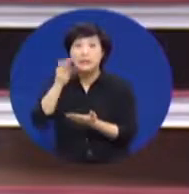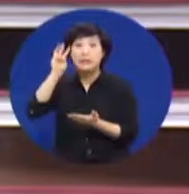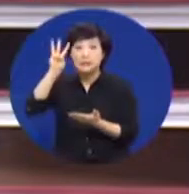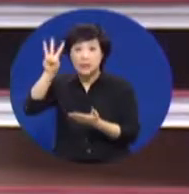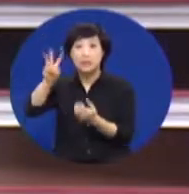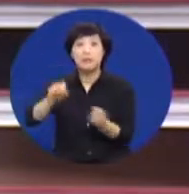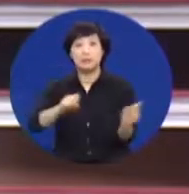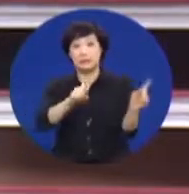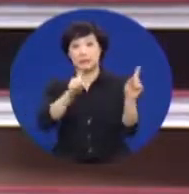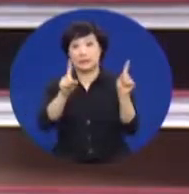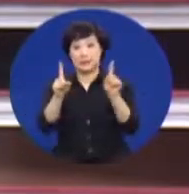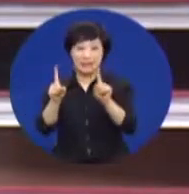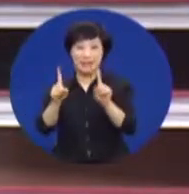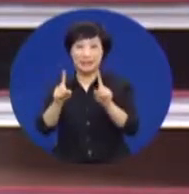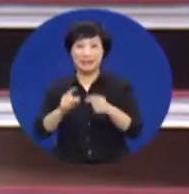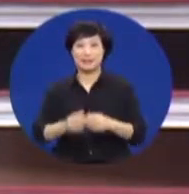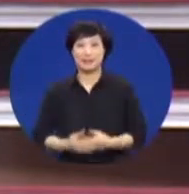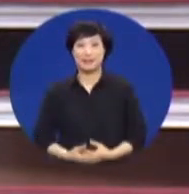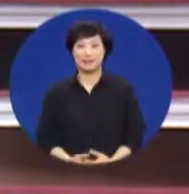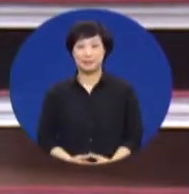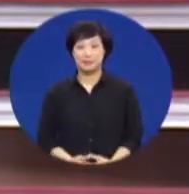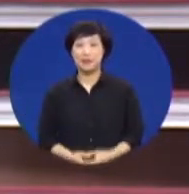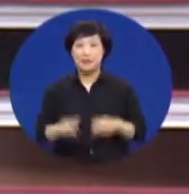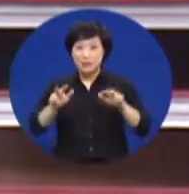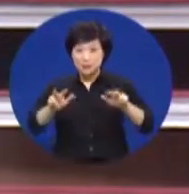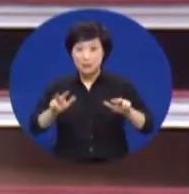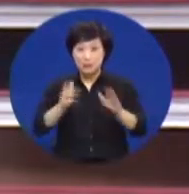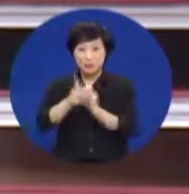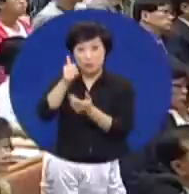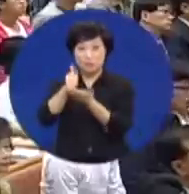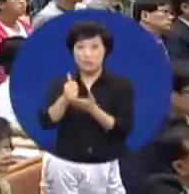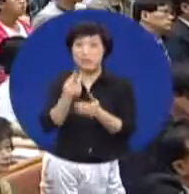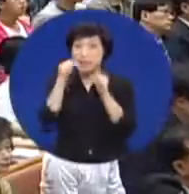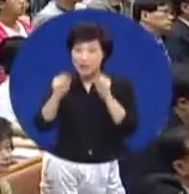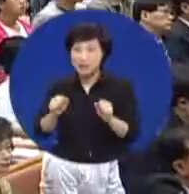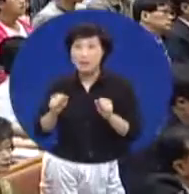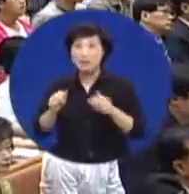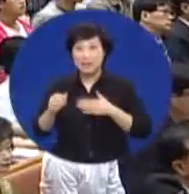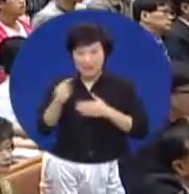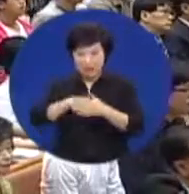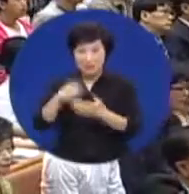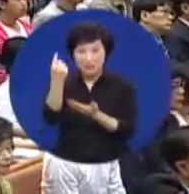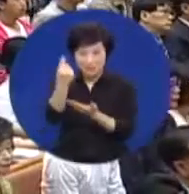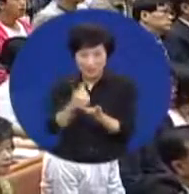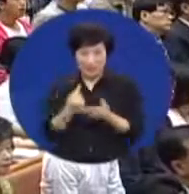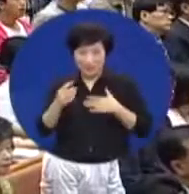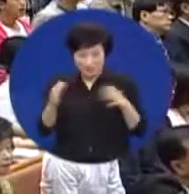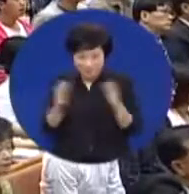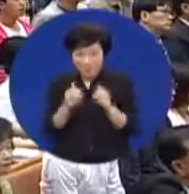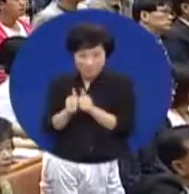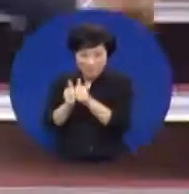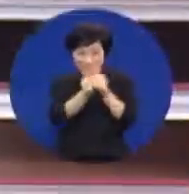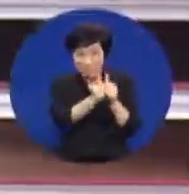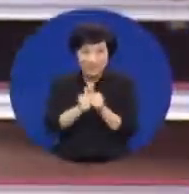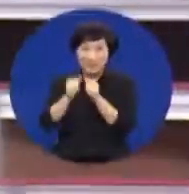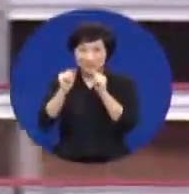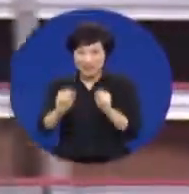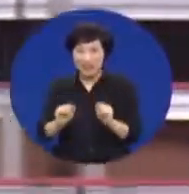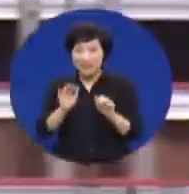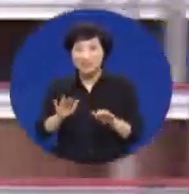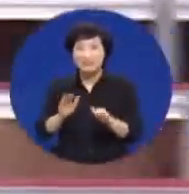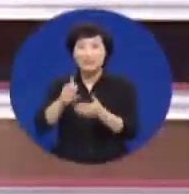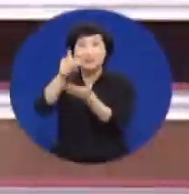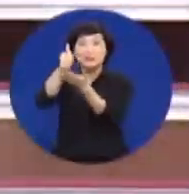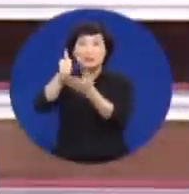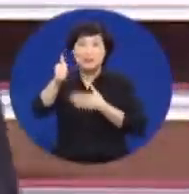만에 살아나셨으니 지금도 그분은 살아서 내 안에 와 계시다. 그주님, 기주님 내